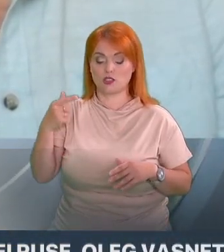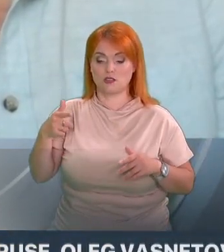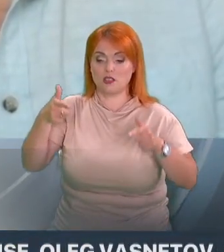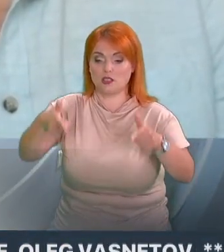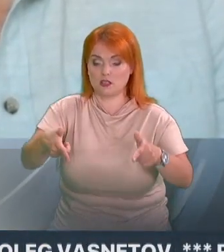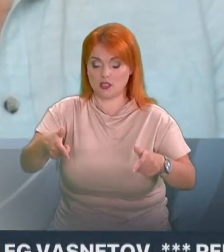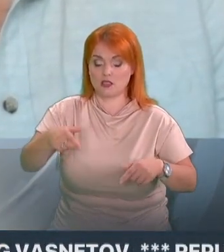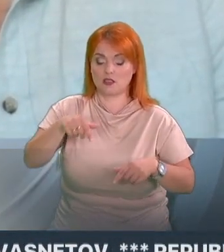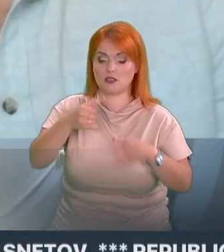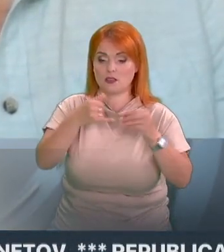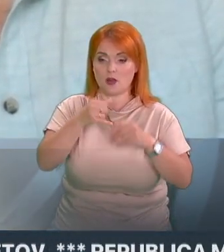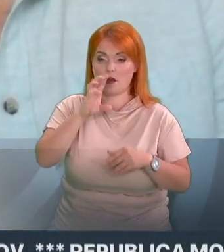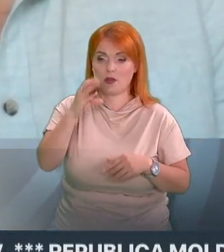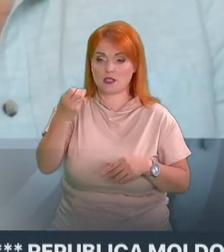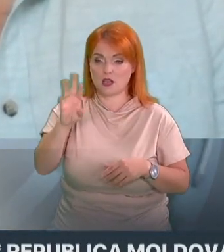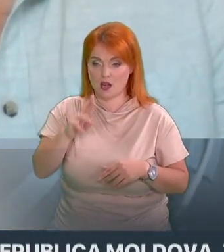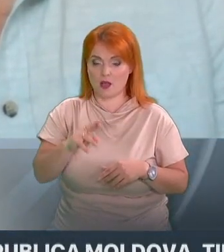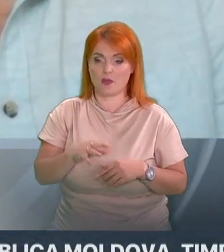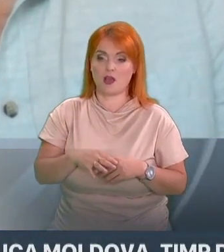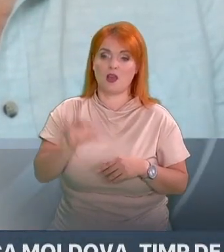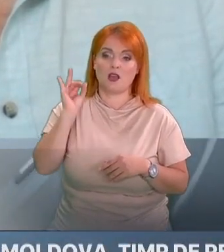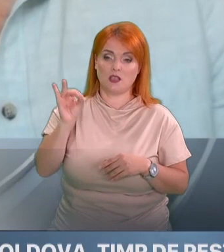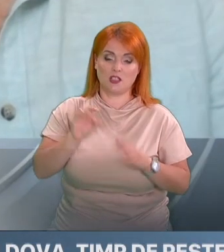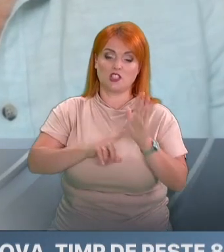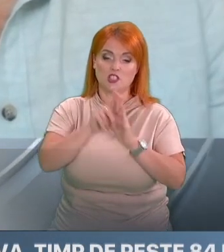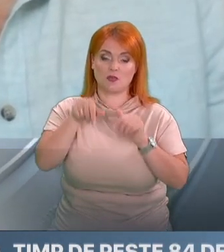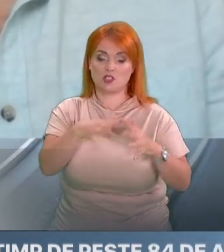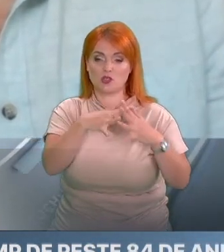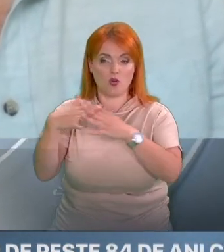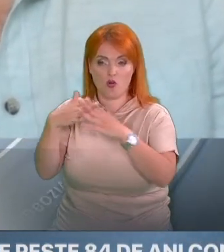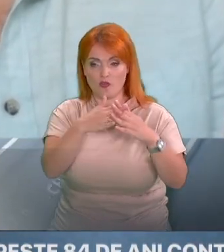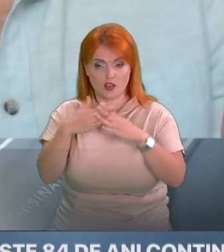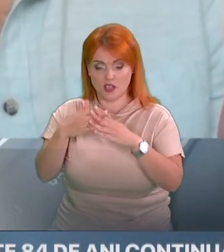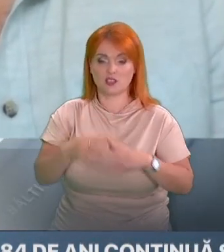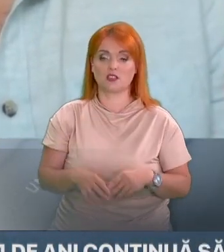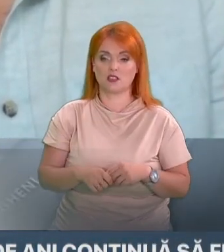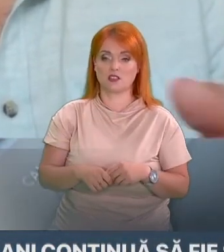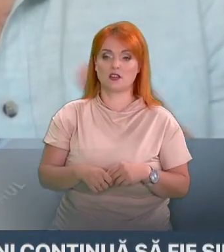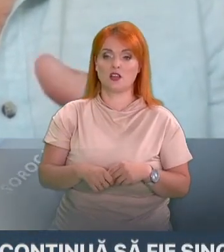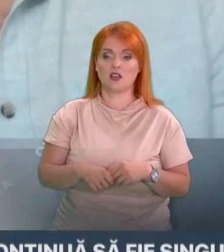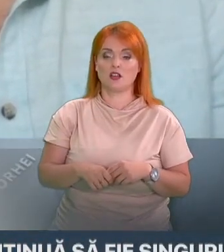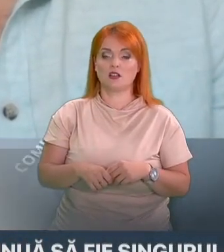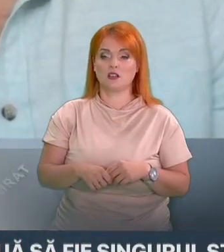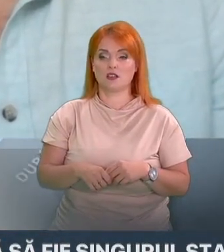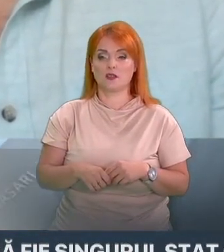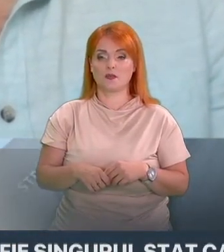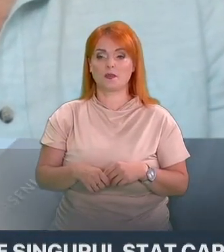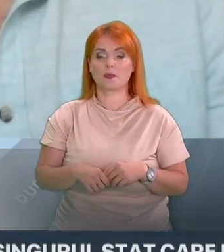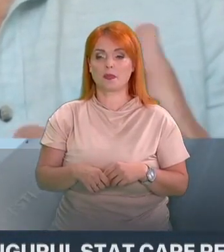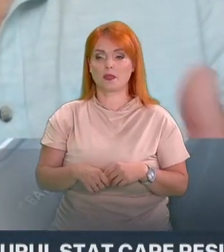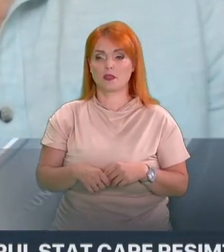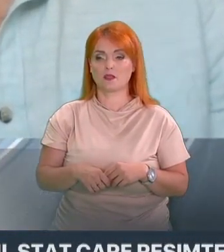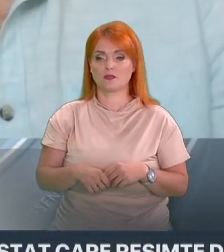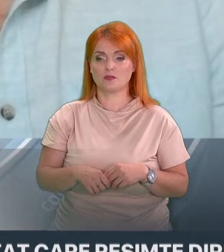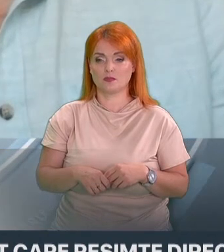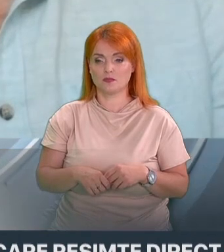calvar al drama cumplită a populației din acest teritoriu, pentru că am avut parte de executări absolut sporadice, fără